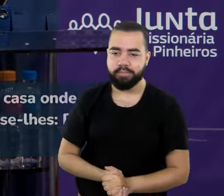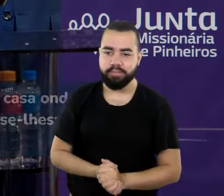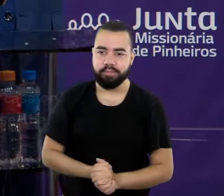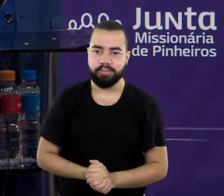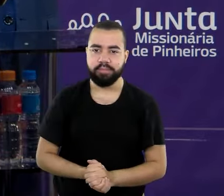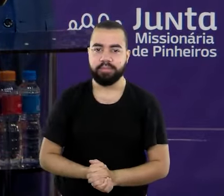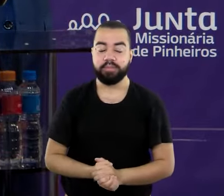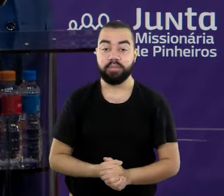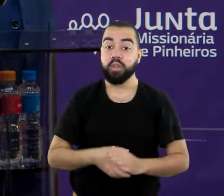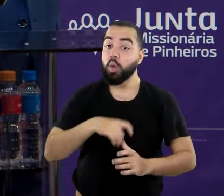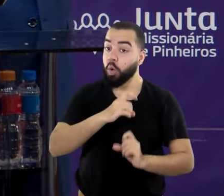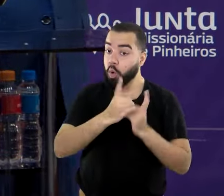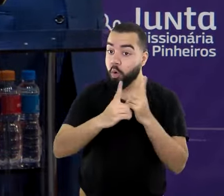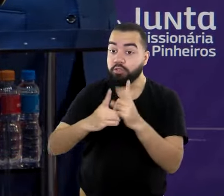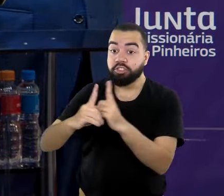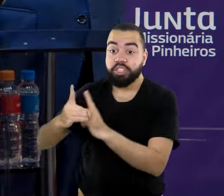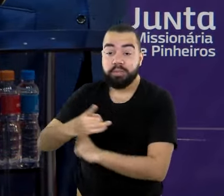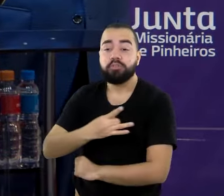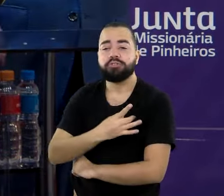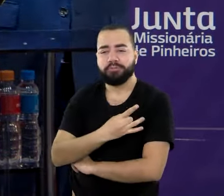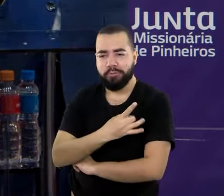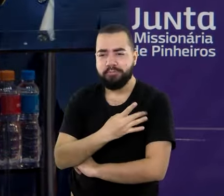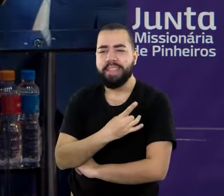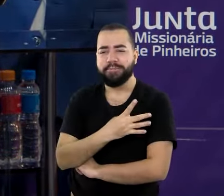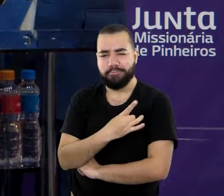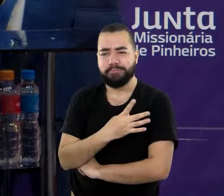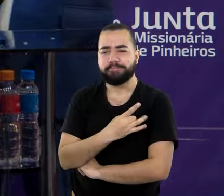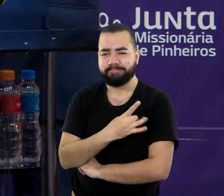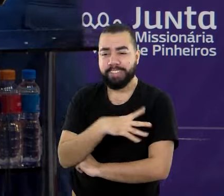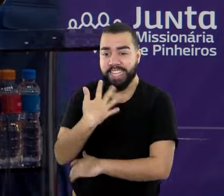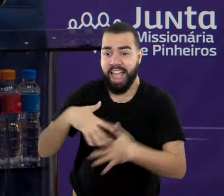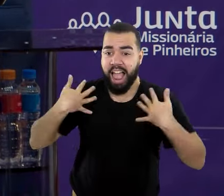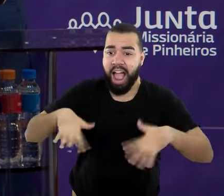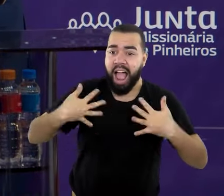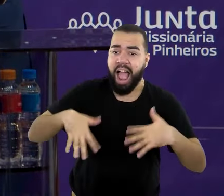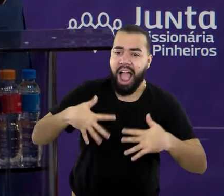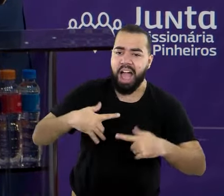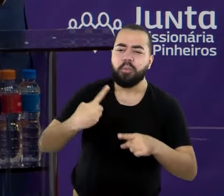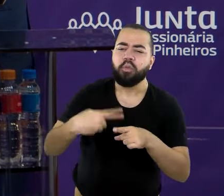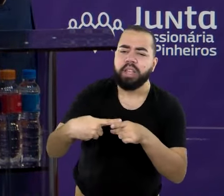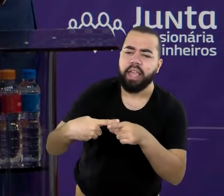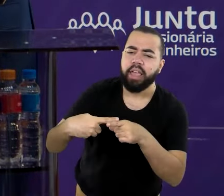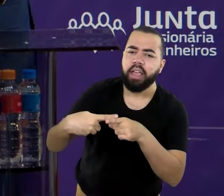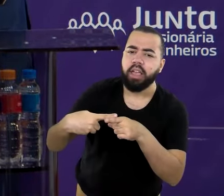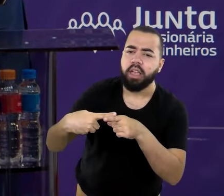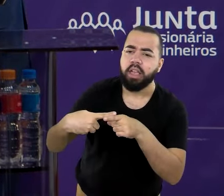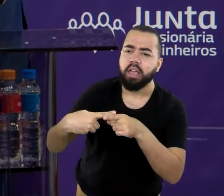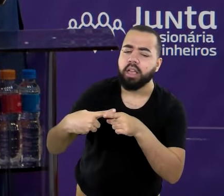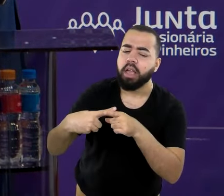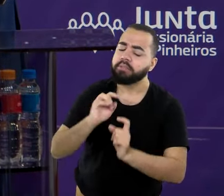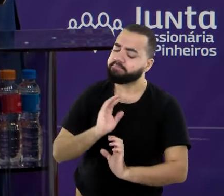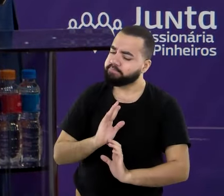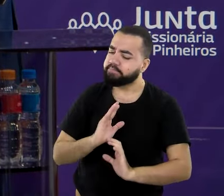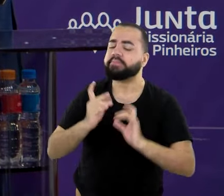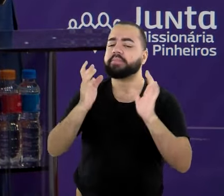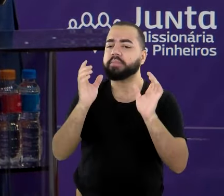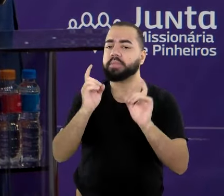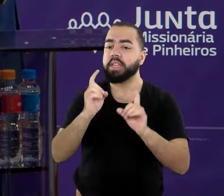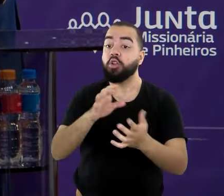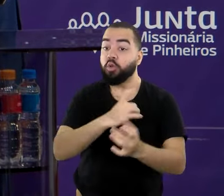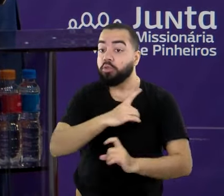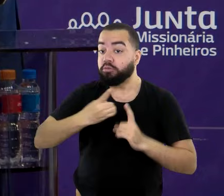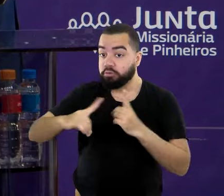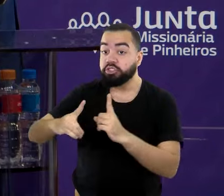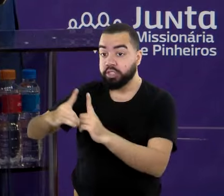두려워하고 있습니다. Os discípulos estavam com medo. 왜 두려워할까요? Porque eles estavam com medo. 예수님을 십자가에 못